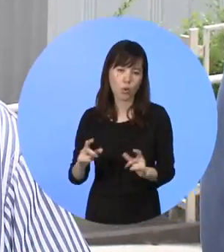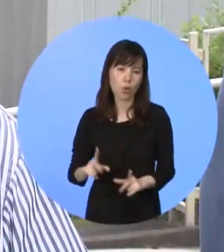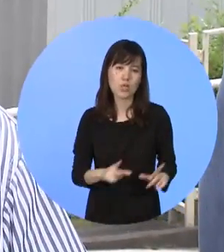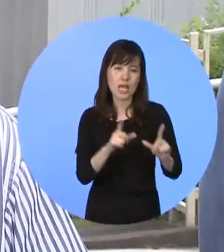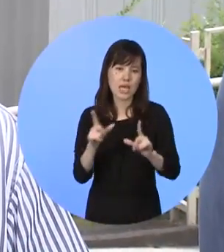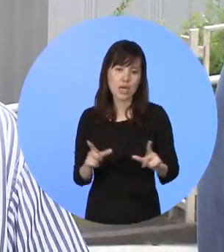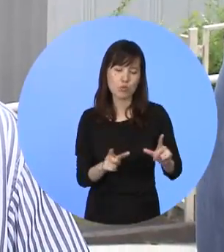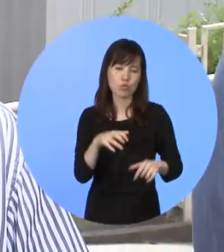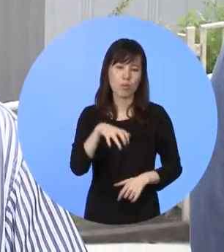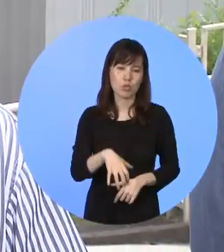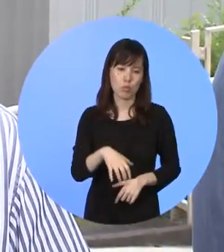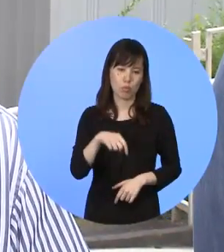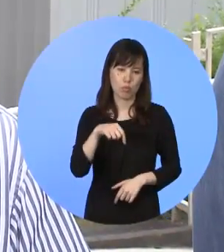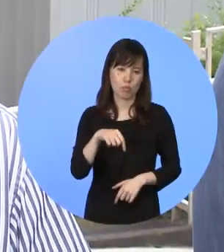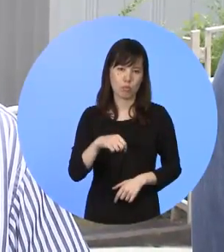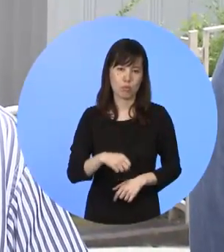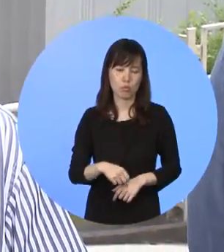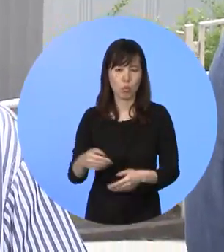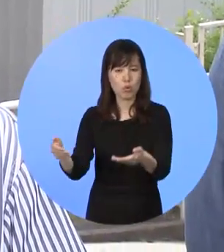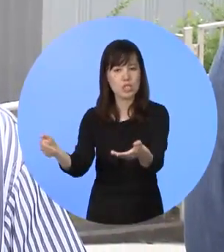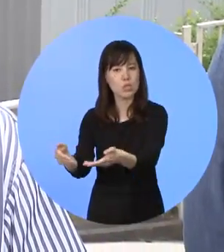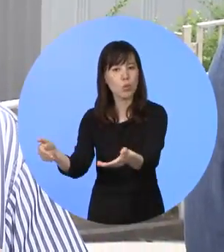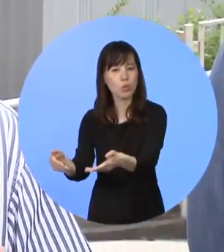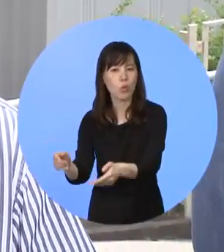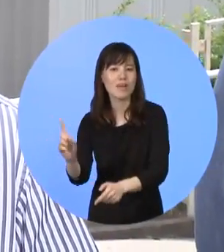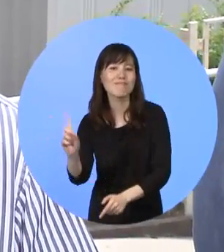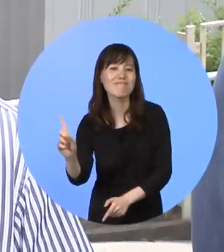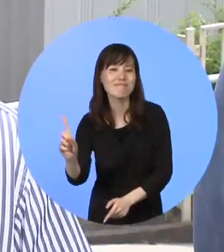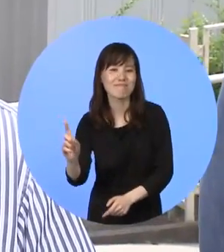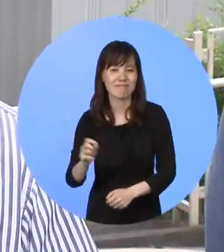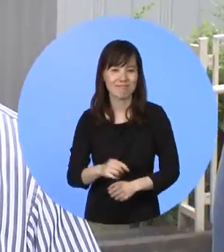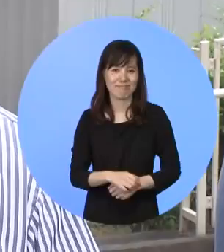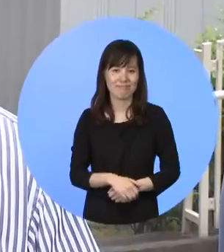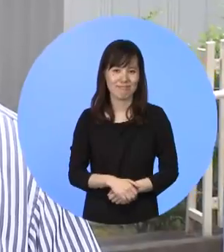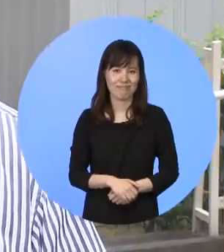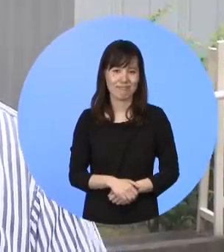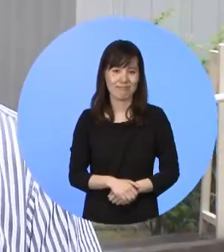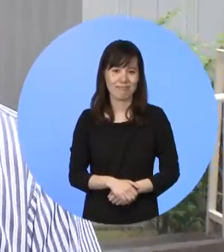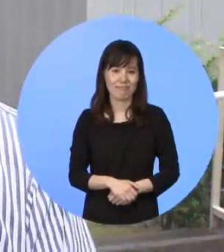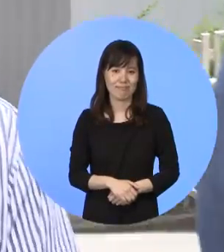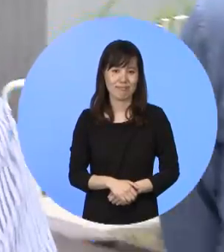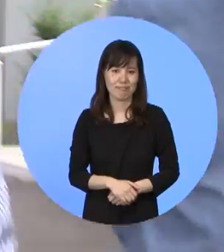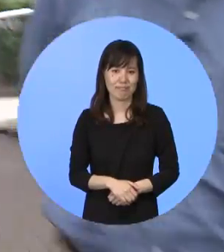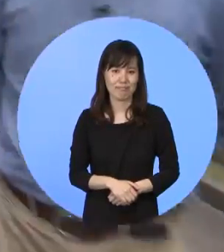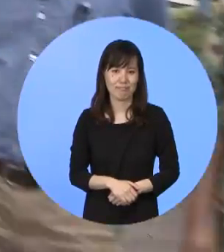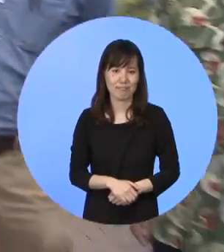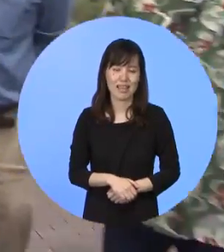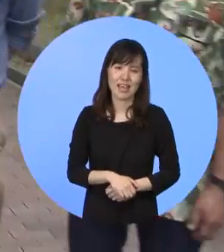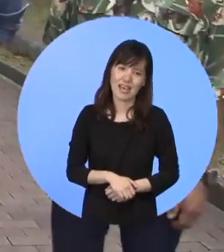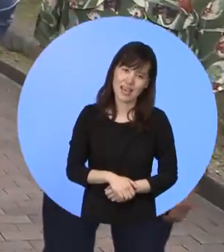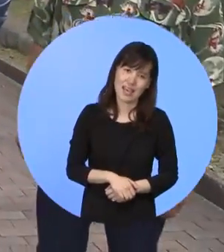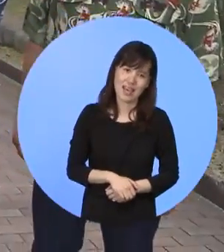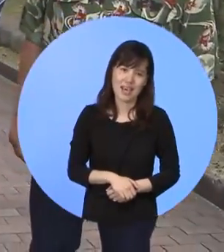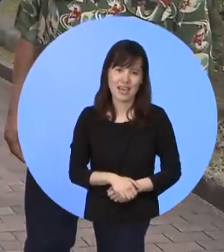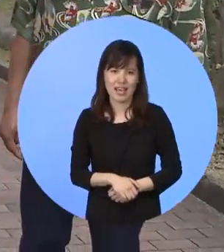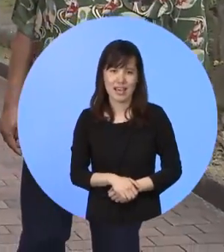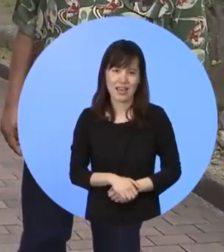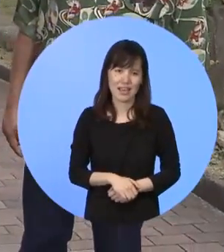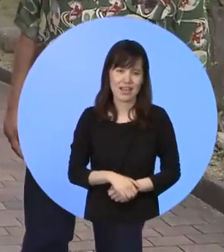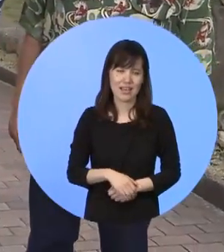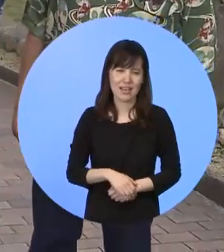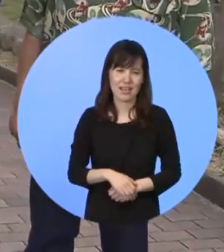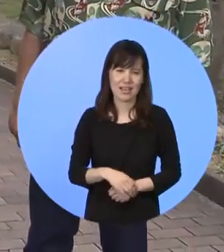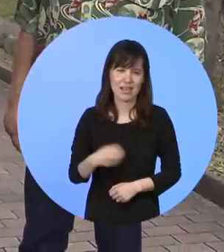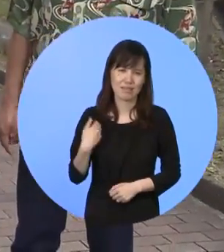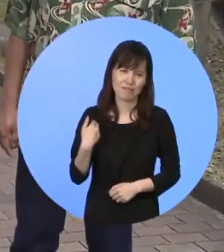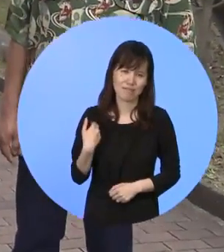ものです、はい、その働く人たちは何の仕事をしている人たちだったんでしょうか。 ちょっとまたいきなりノー